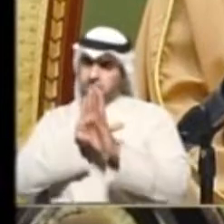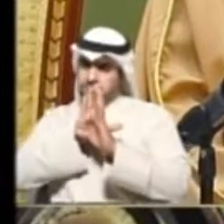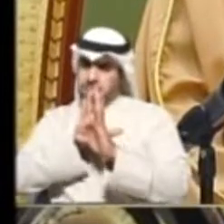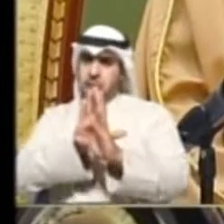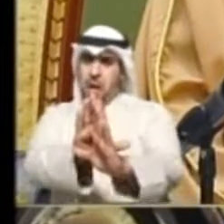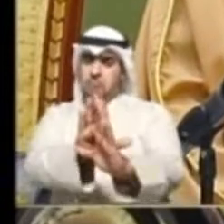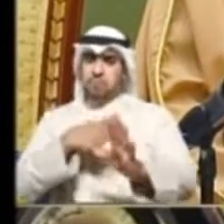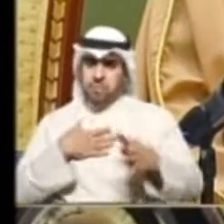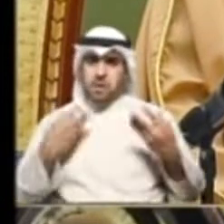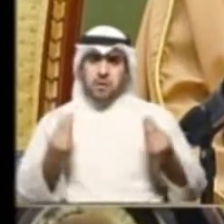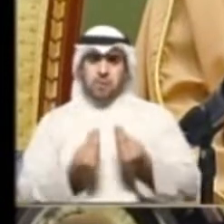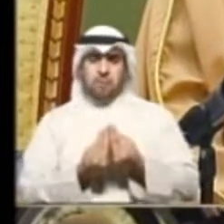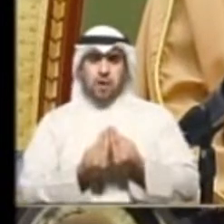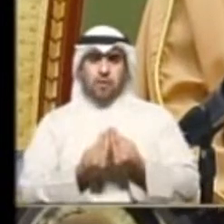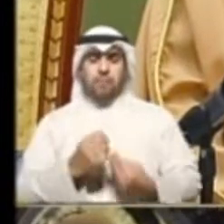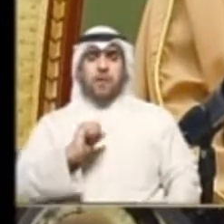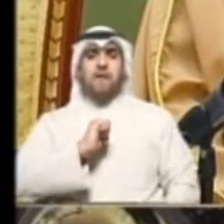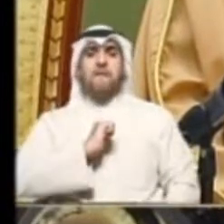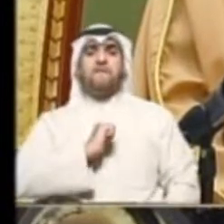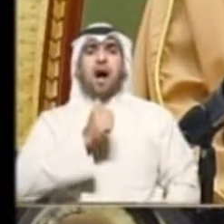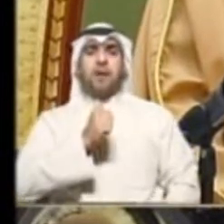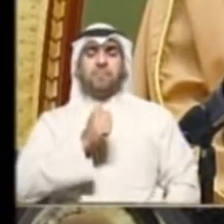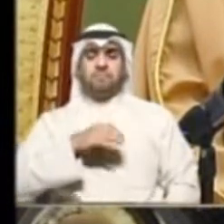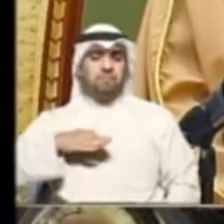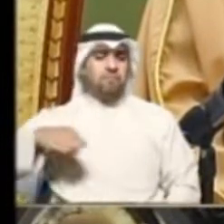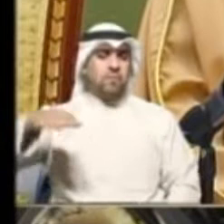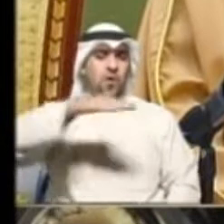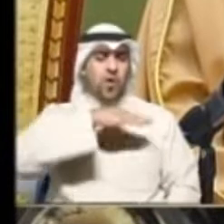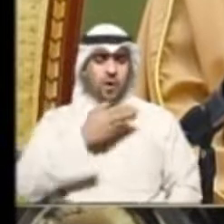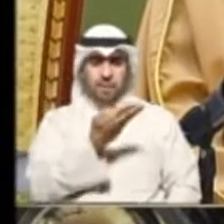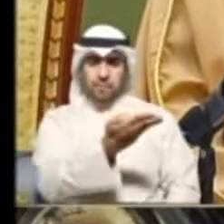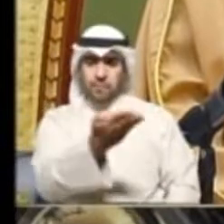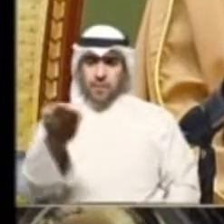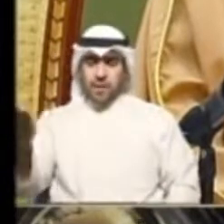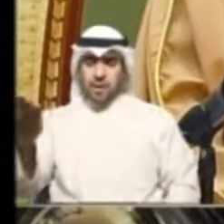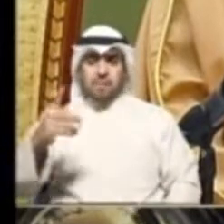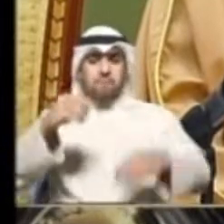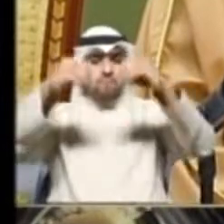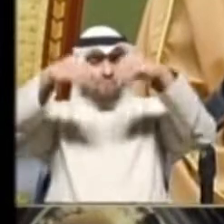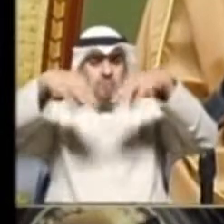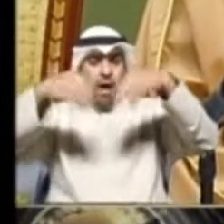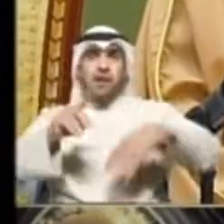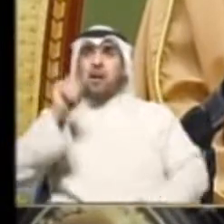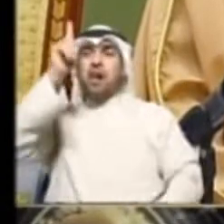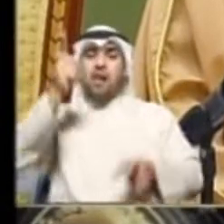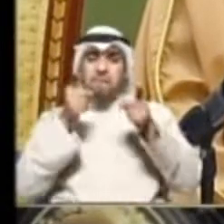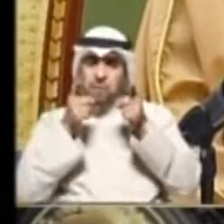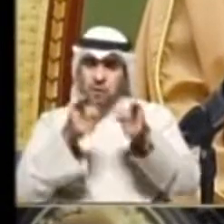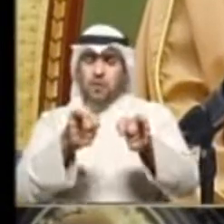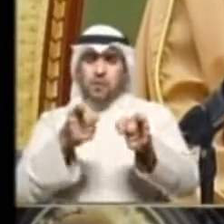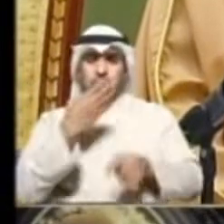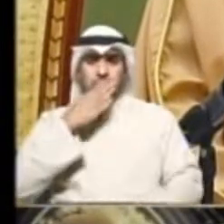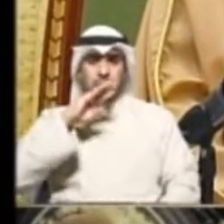يؤازركم ويفتخر فيكم، يقول بارك الله فيكم ورحم